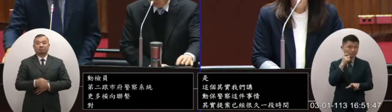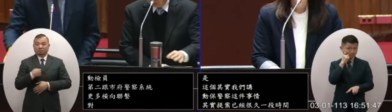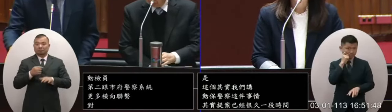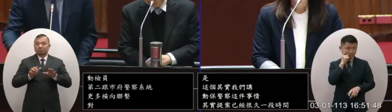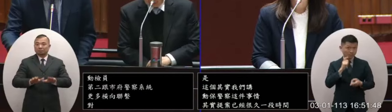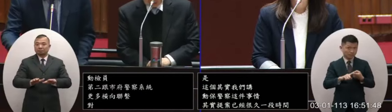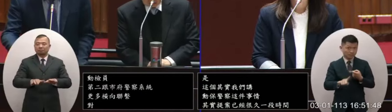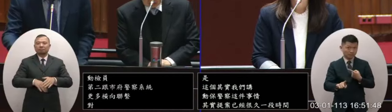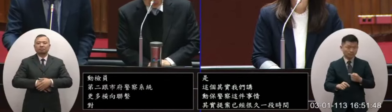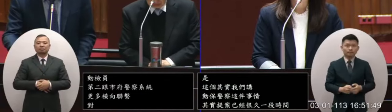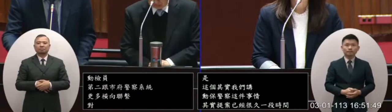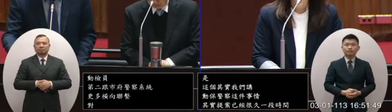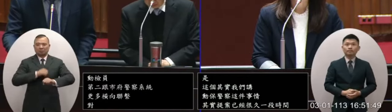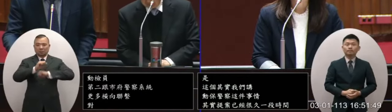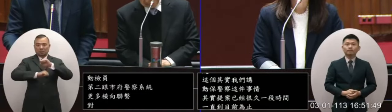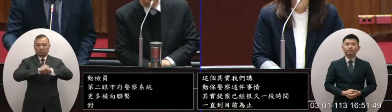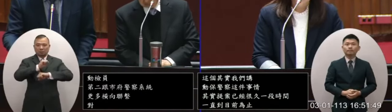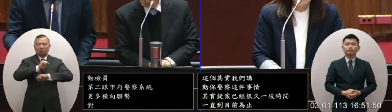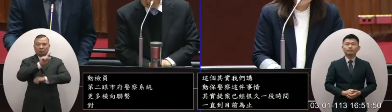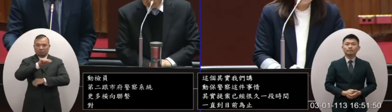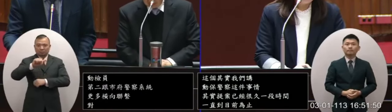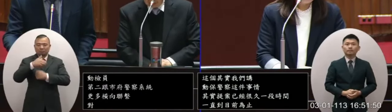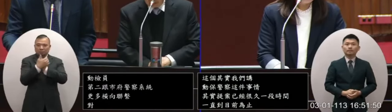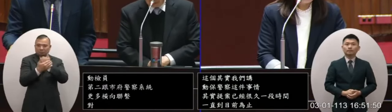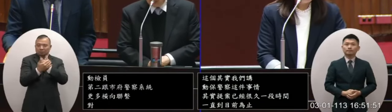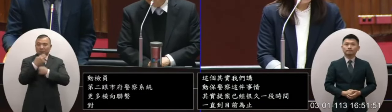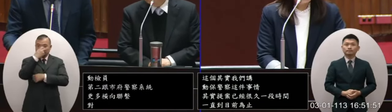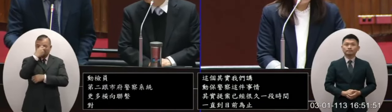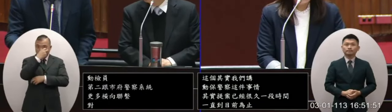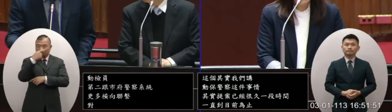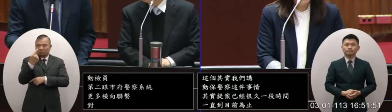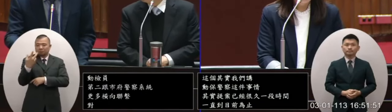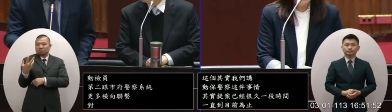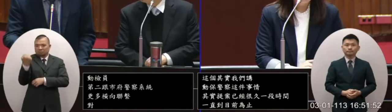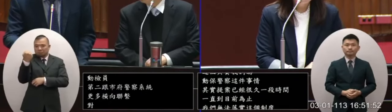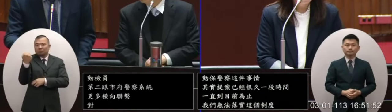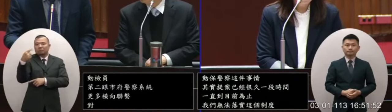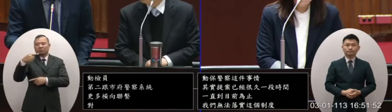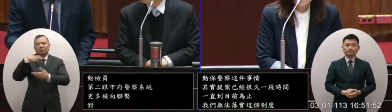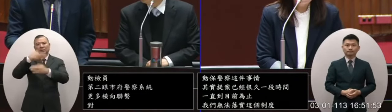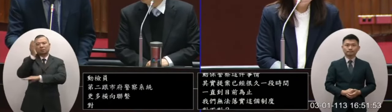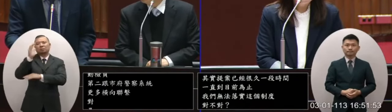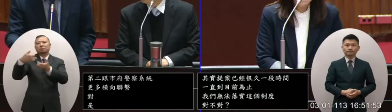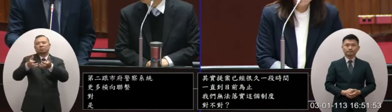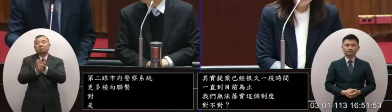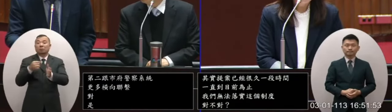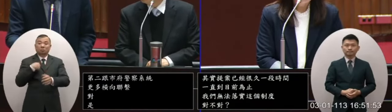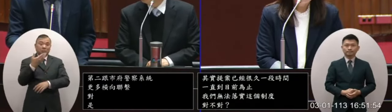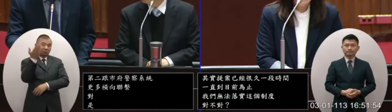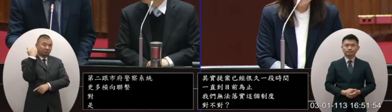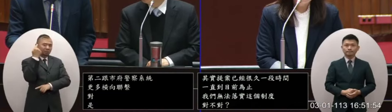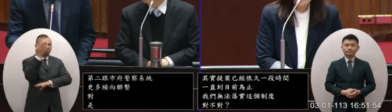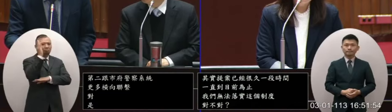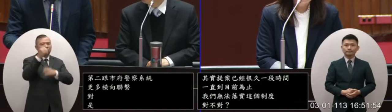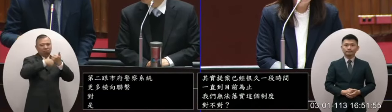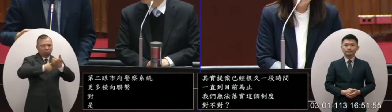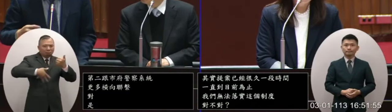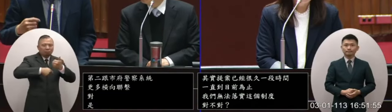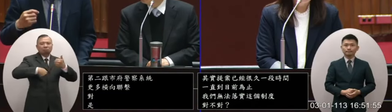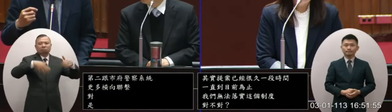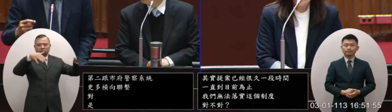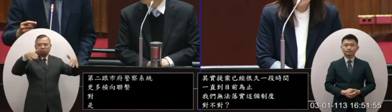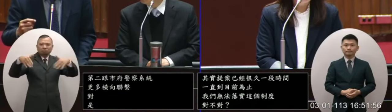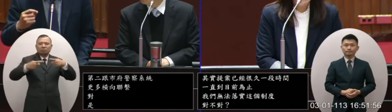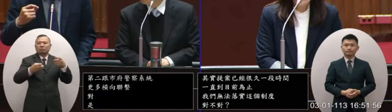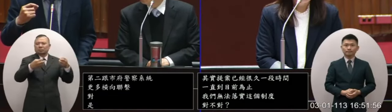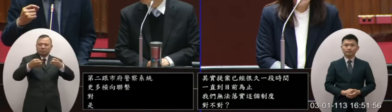是因为整个动保检查本身的职权是在内政部，但是我们也跨部也讨论过哈，整个动保本身的